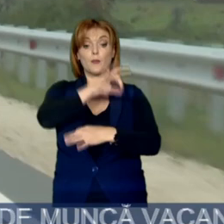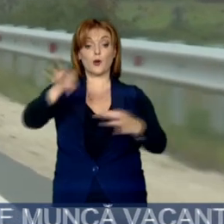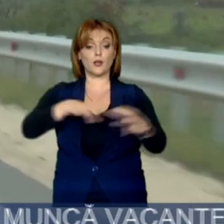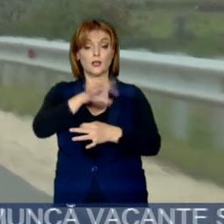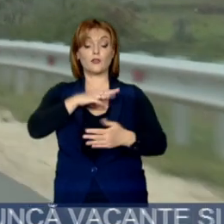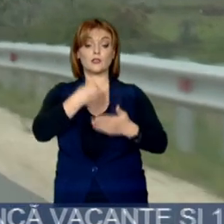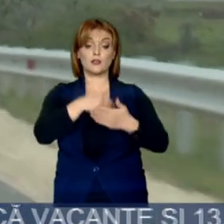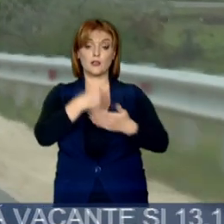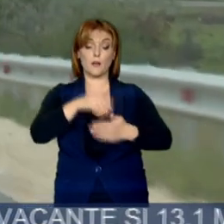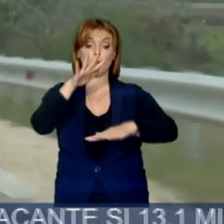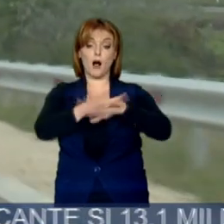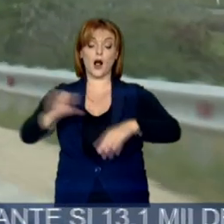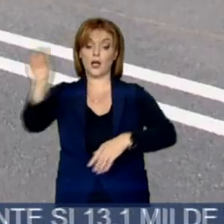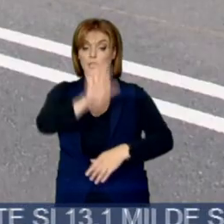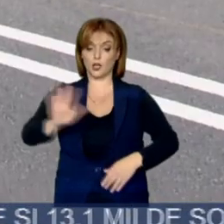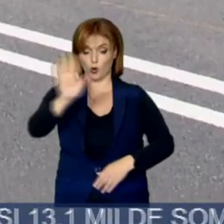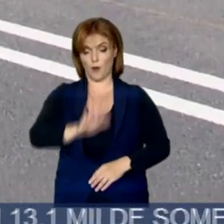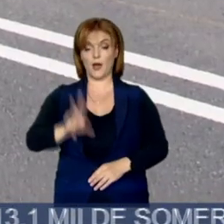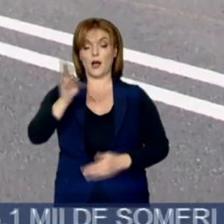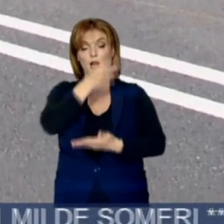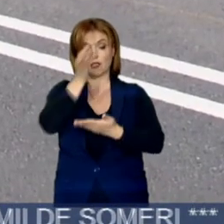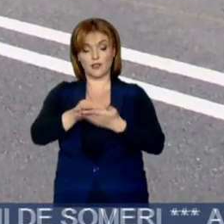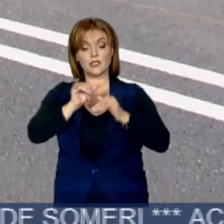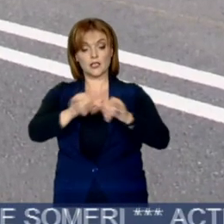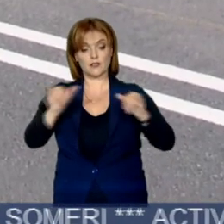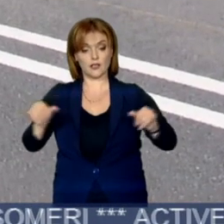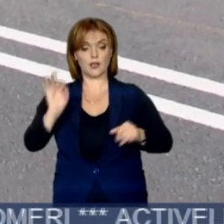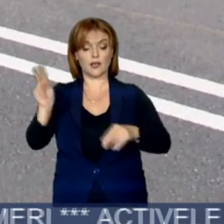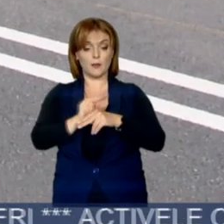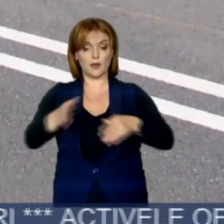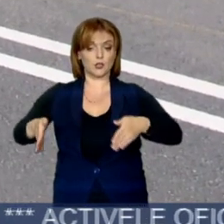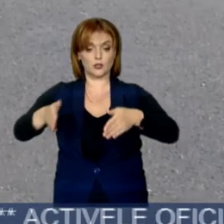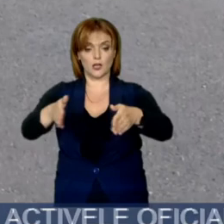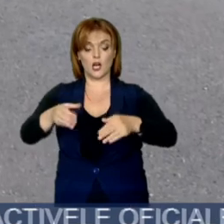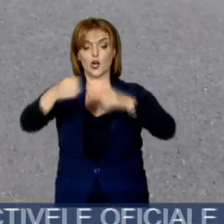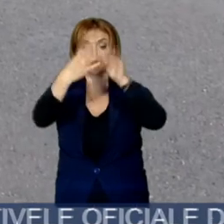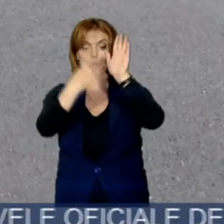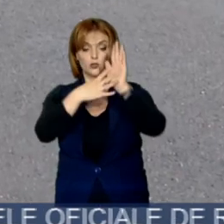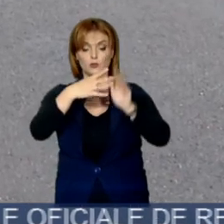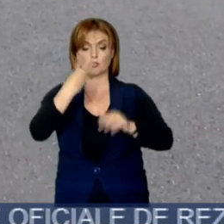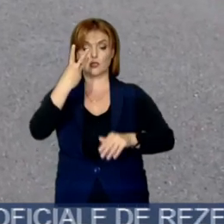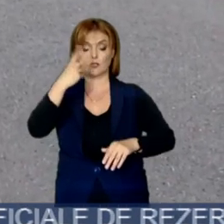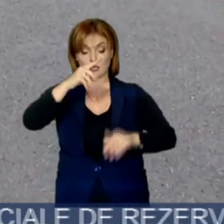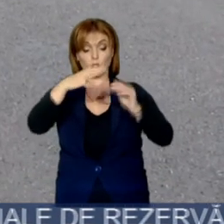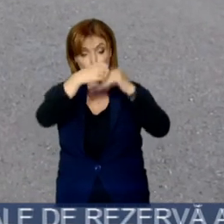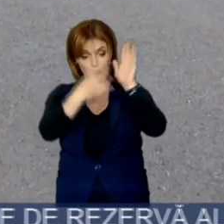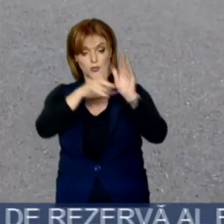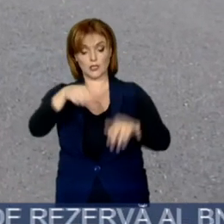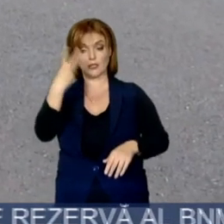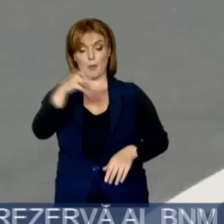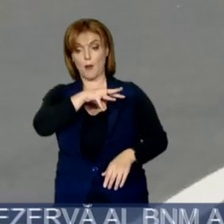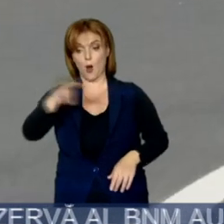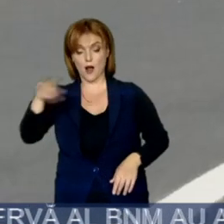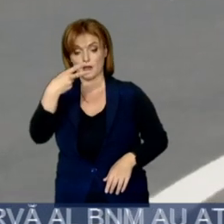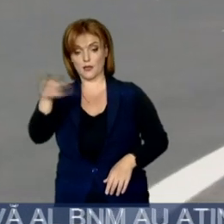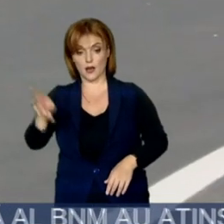fost finanțat de Banca Europeană pentru Reconstrucție și Dezvoltare cu 19,3 milioane de euro. Alți 18